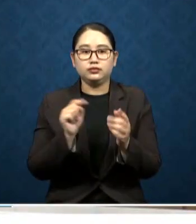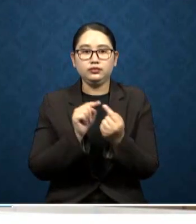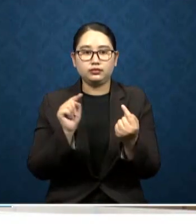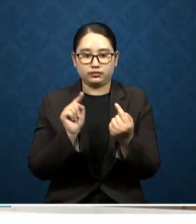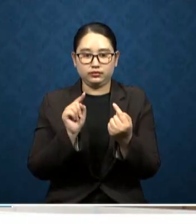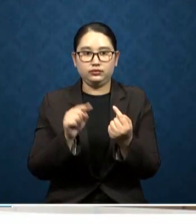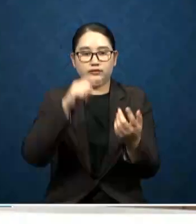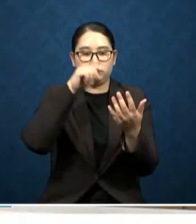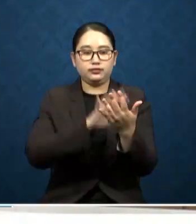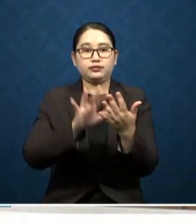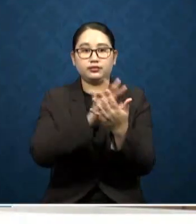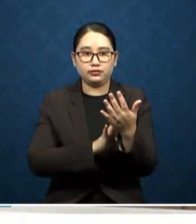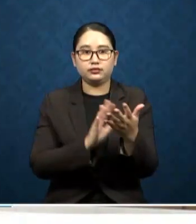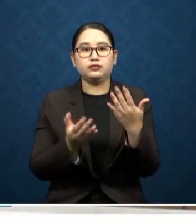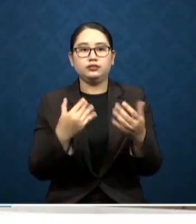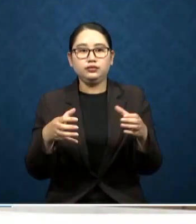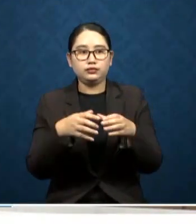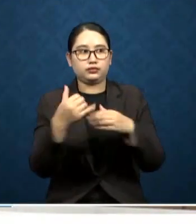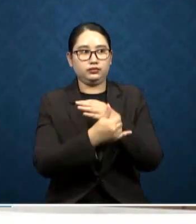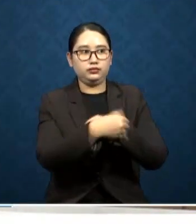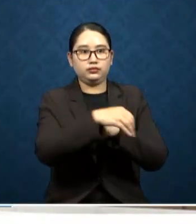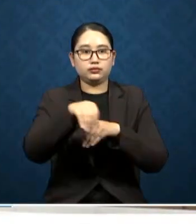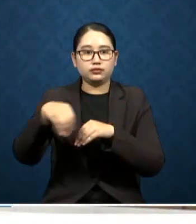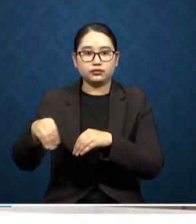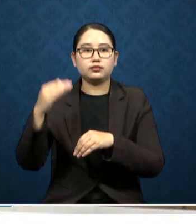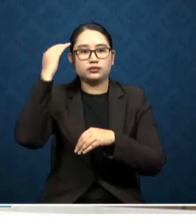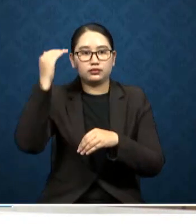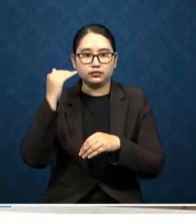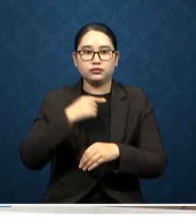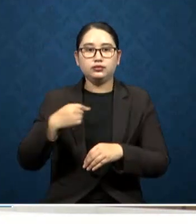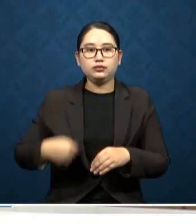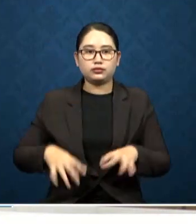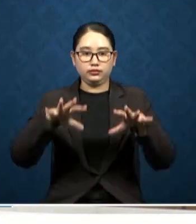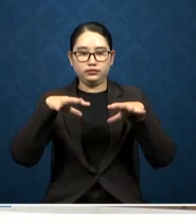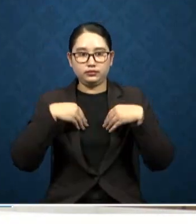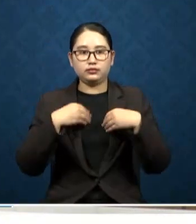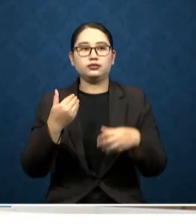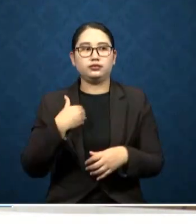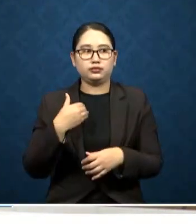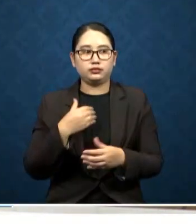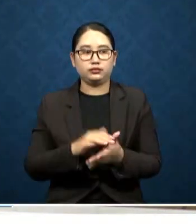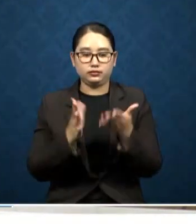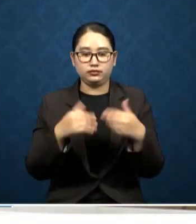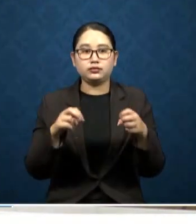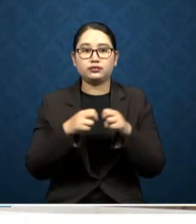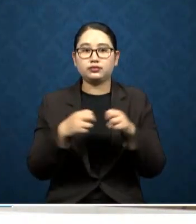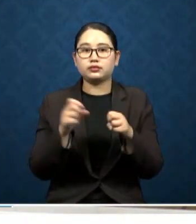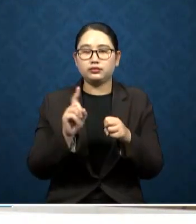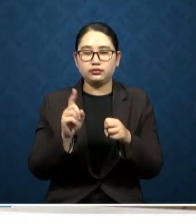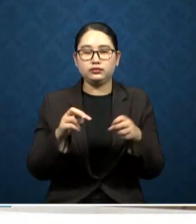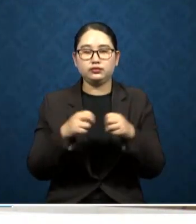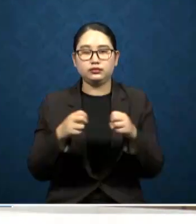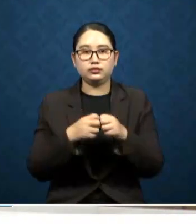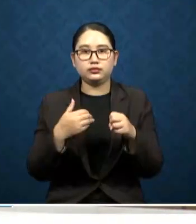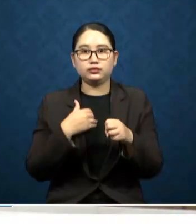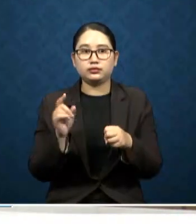ของประเทศคู่ภาคีอย่างเช่นจีนเกาหลีเป็นต้นนะครับประการต่อมาปัญหาที่เกิดขึ้นก็